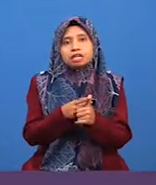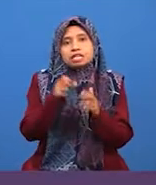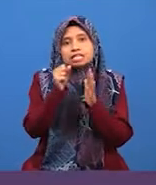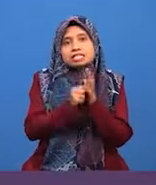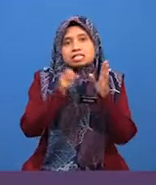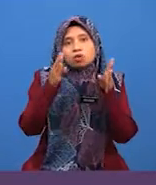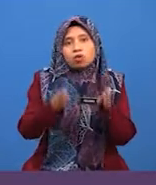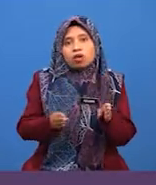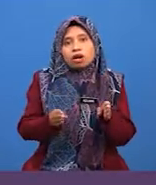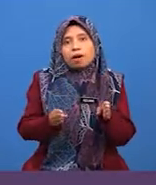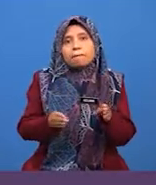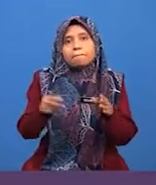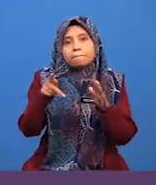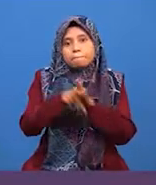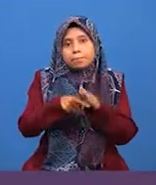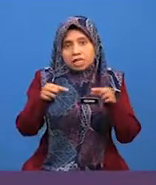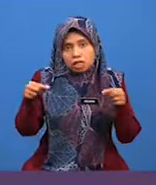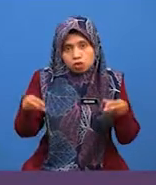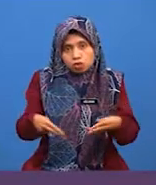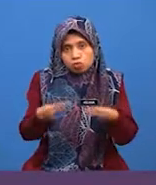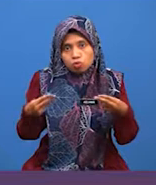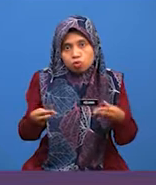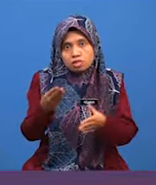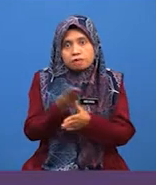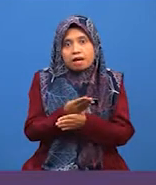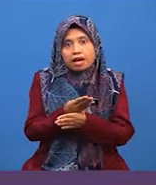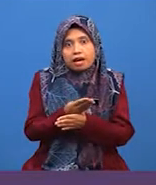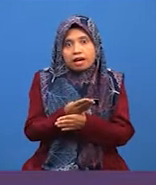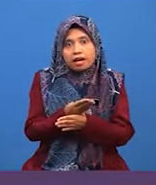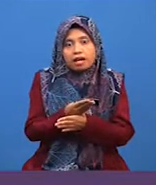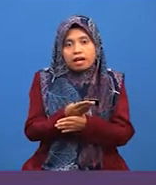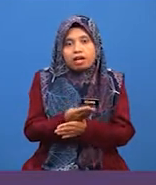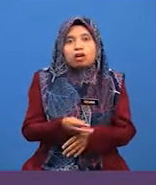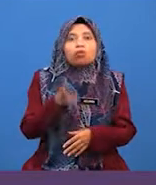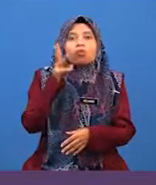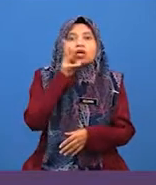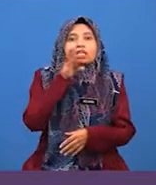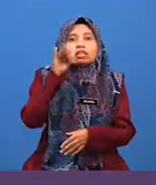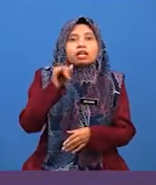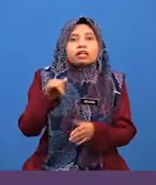Seorang pengurus bank, wanita yang bercermin mata itu.